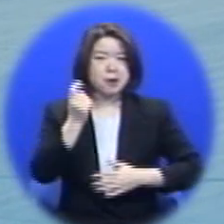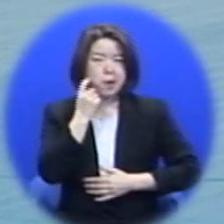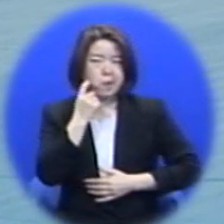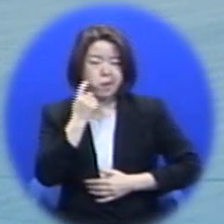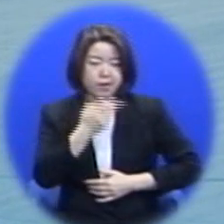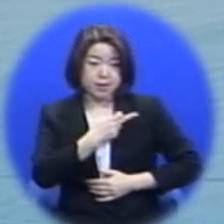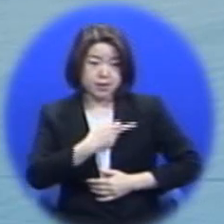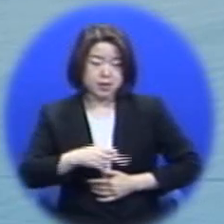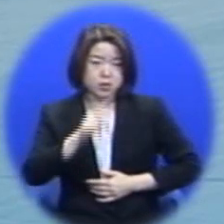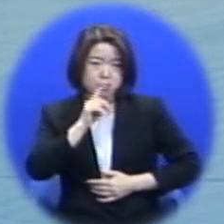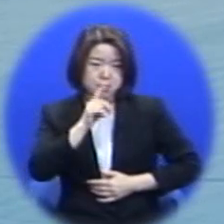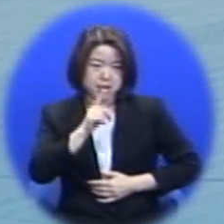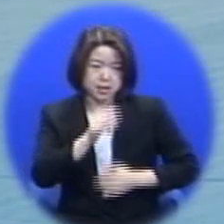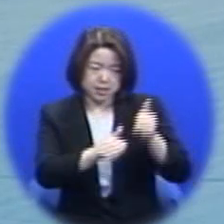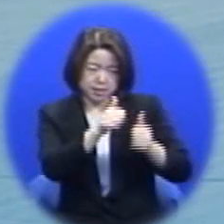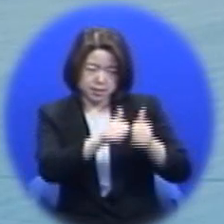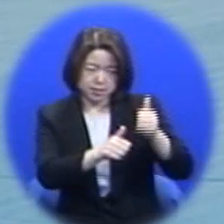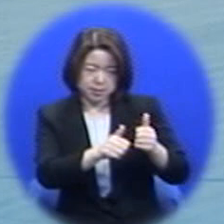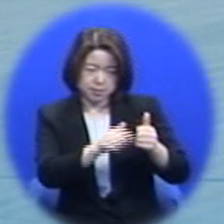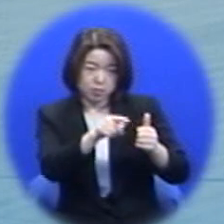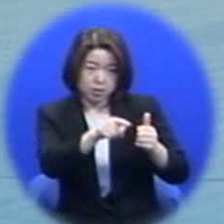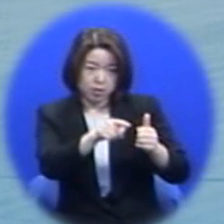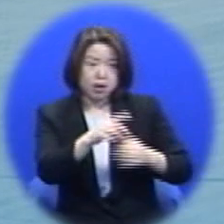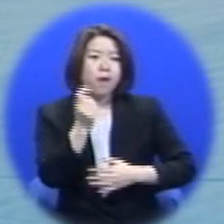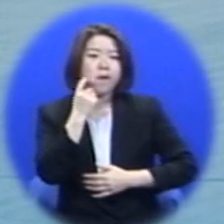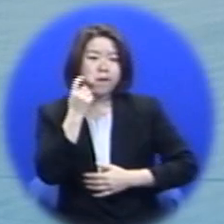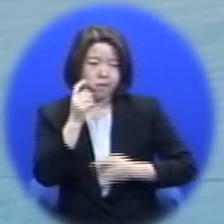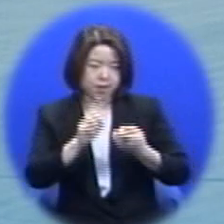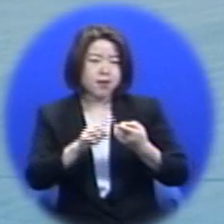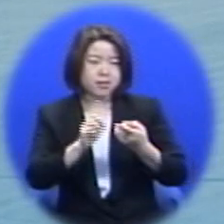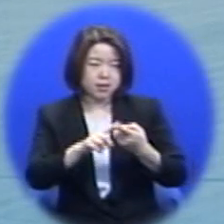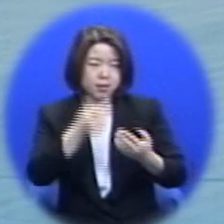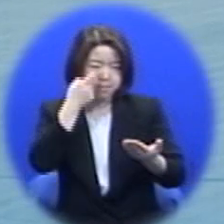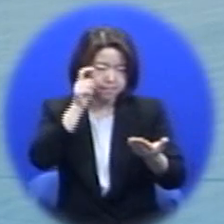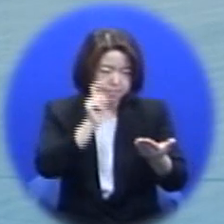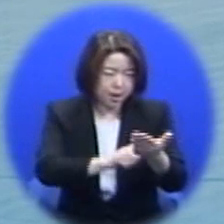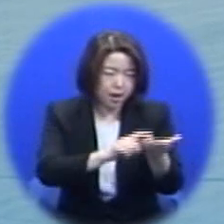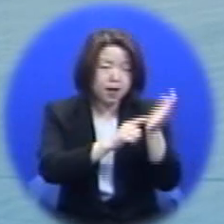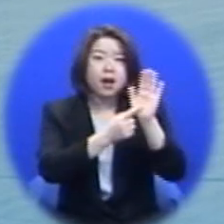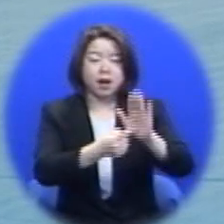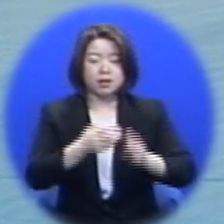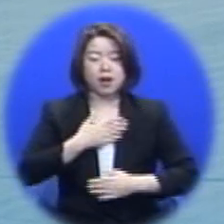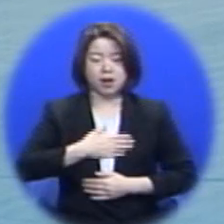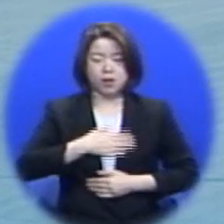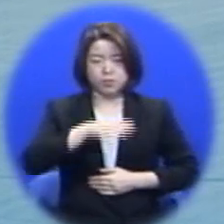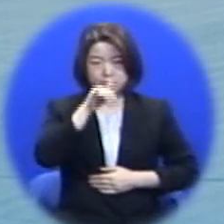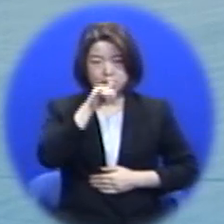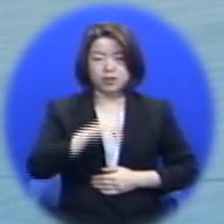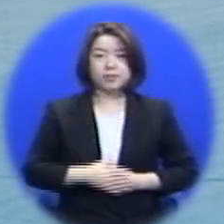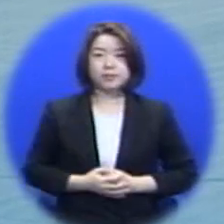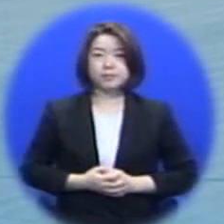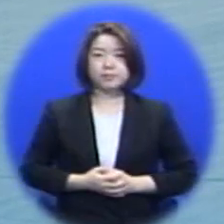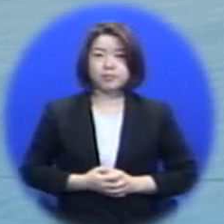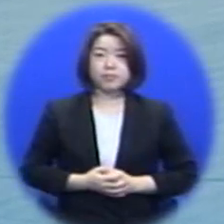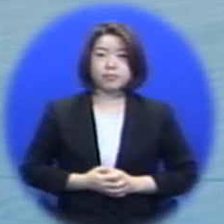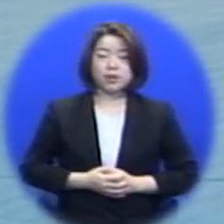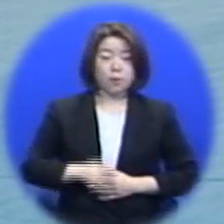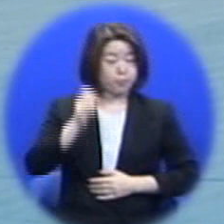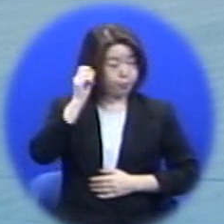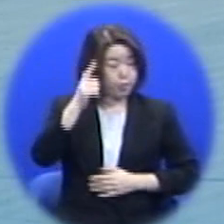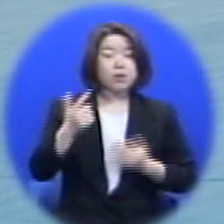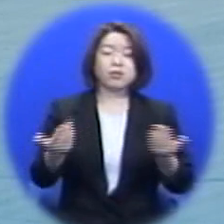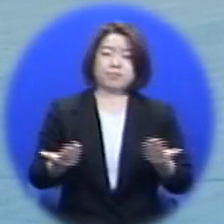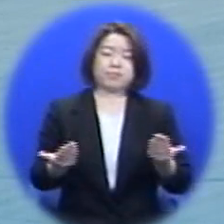지칭하는 자들을 시험하여 그들이 거짓말장이임을 밝혀낸 것도 알고 있다. 대단한